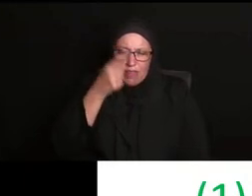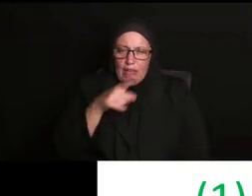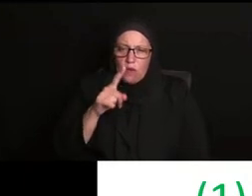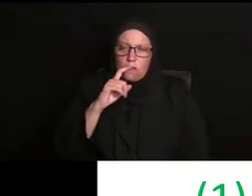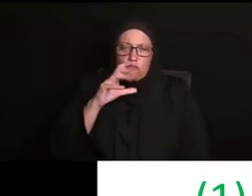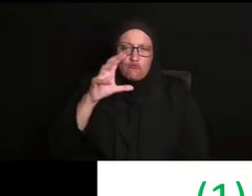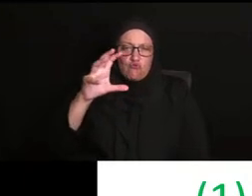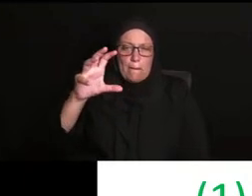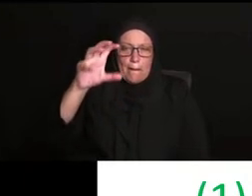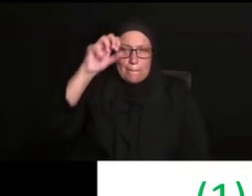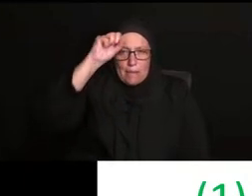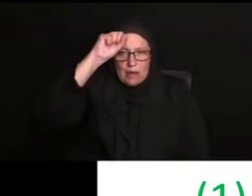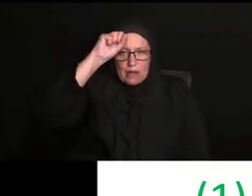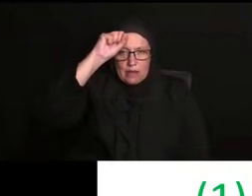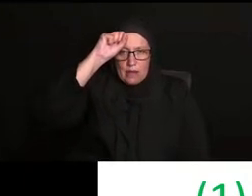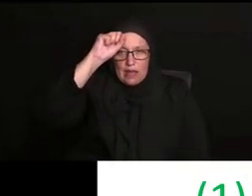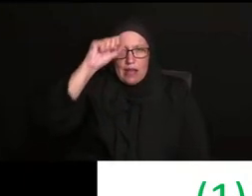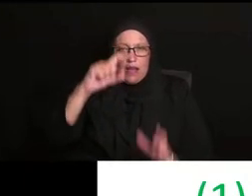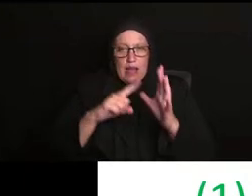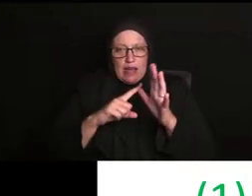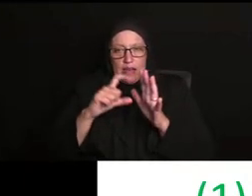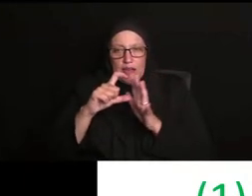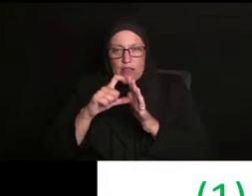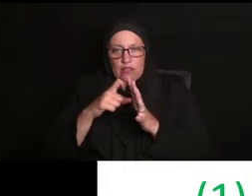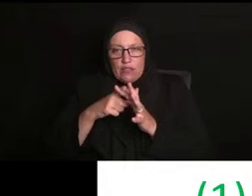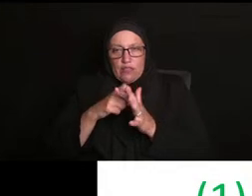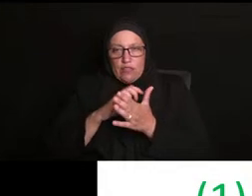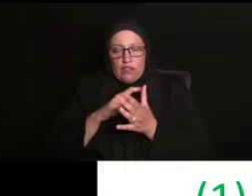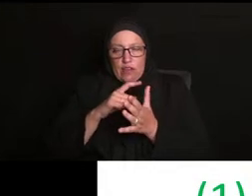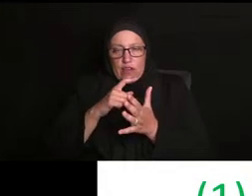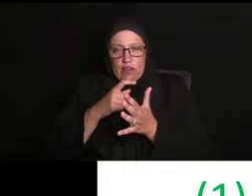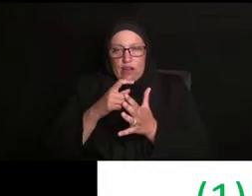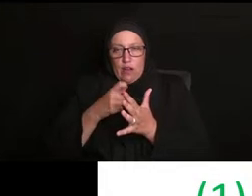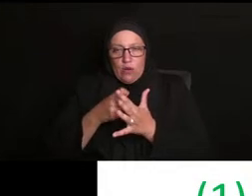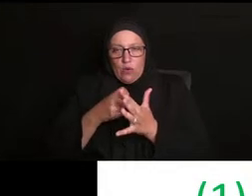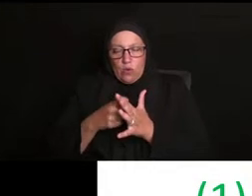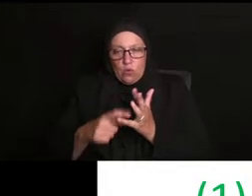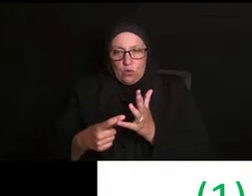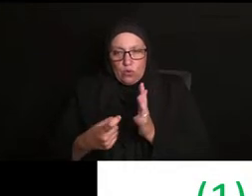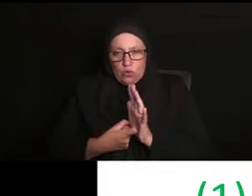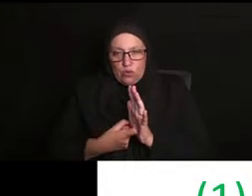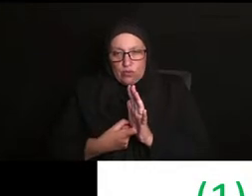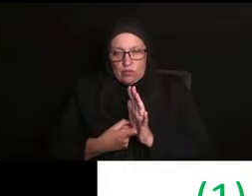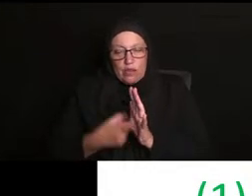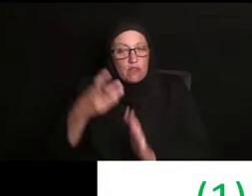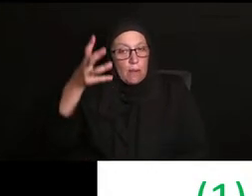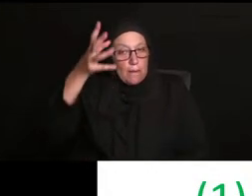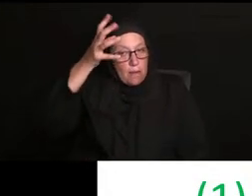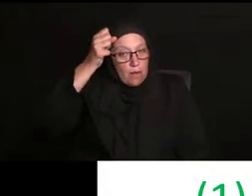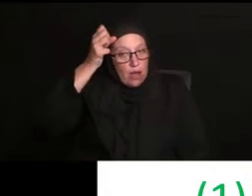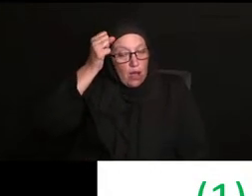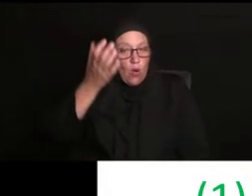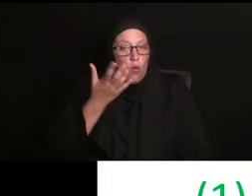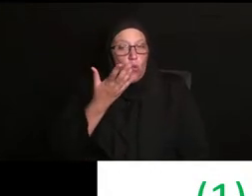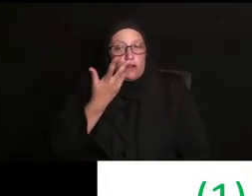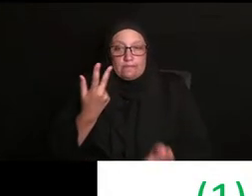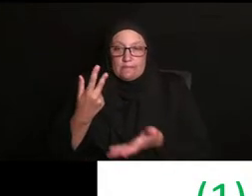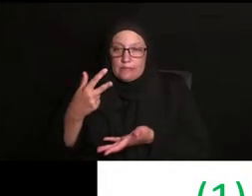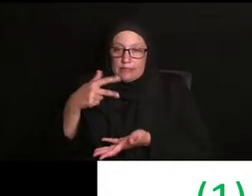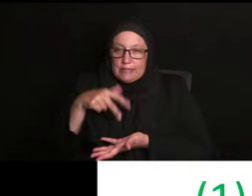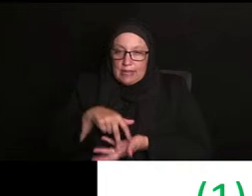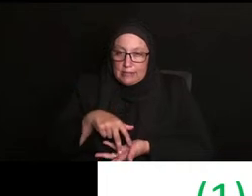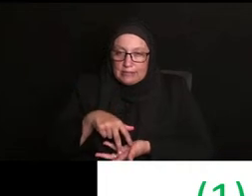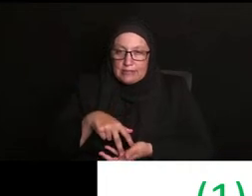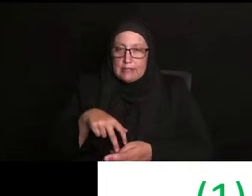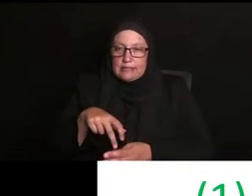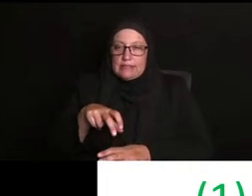remember, يَذْكُرُونَ. They remember Allah while standing, while sitting, while lying down and resting, meaning in